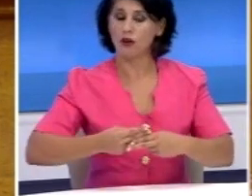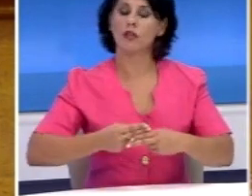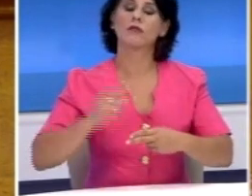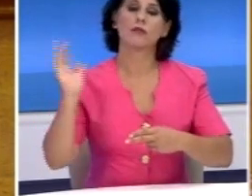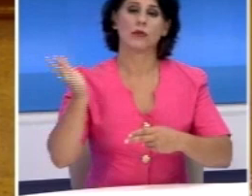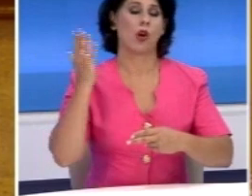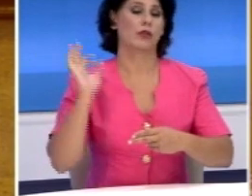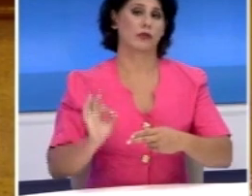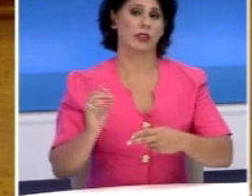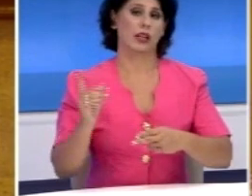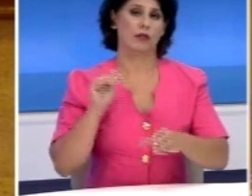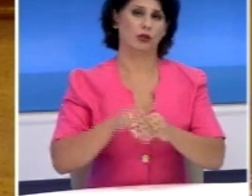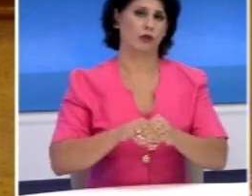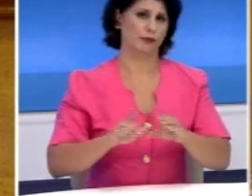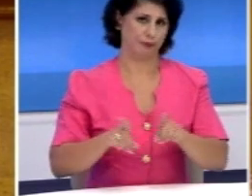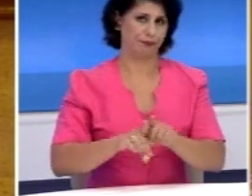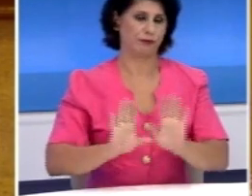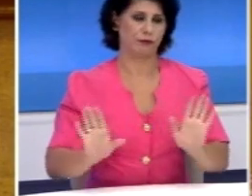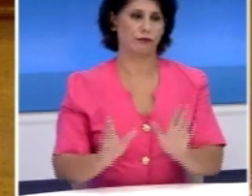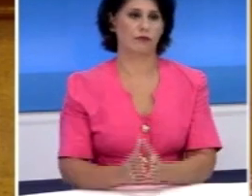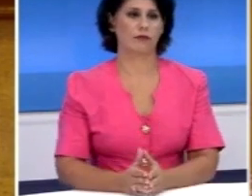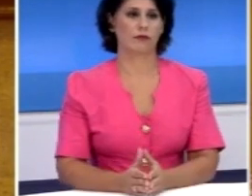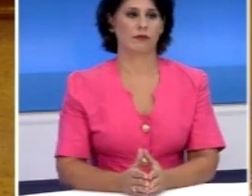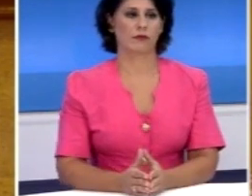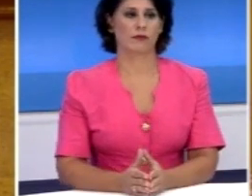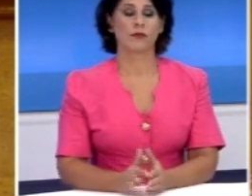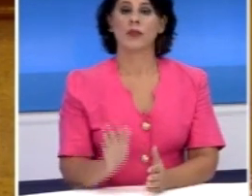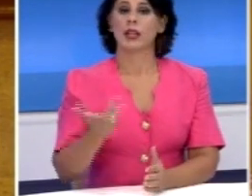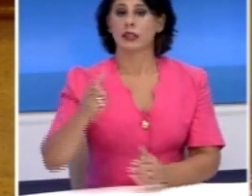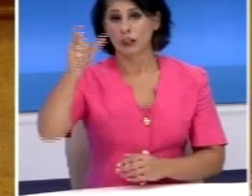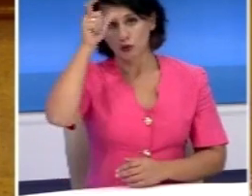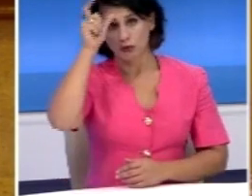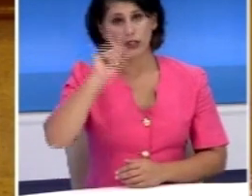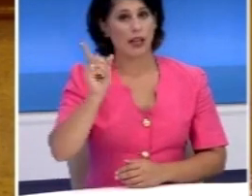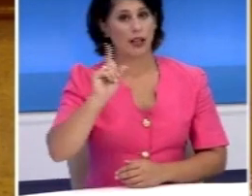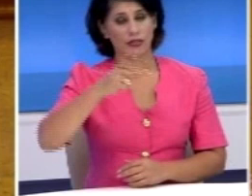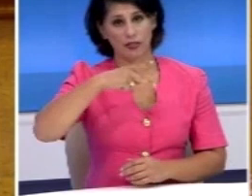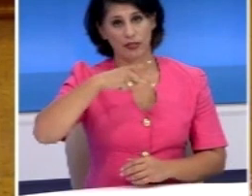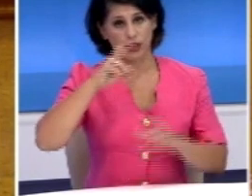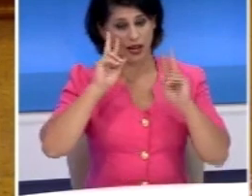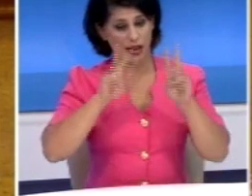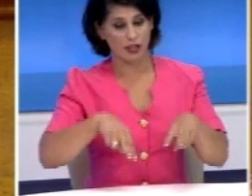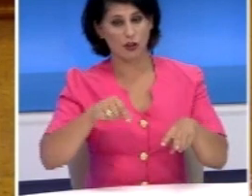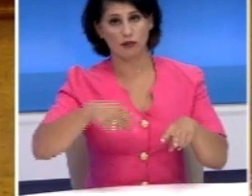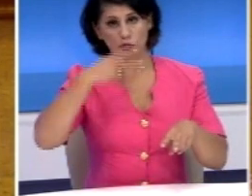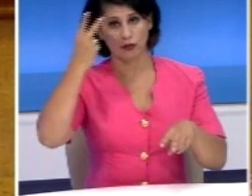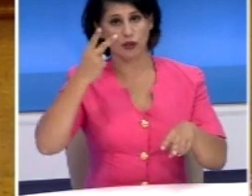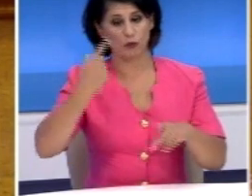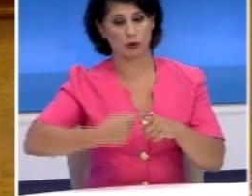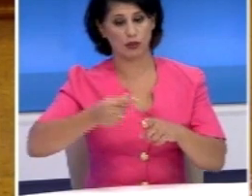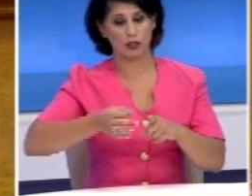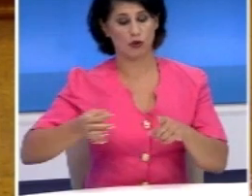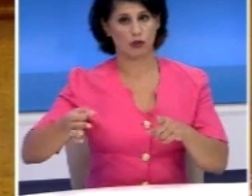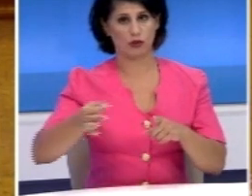βέβαια συνεπάγεται αυτό. Γιατί η Τουρκία δεν αναγνωρίζει το δικαίωμα αυτό των ελληνικών